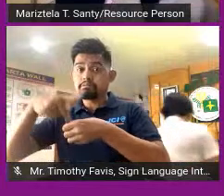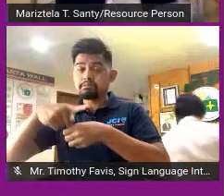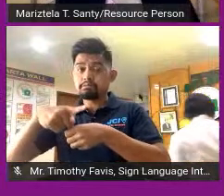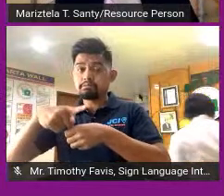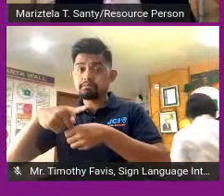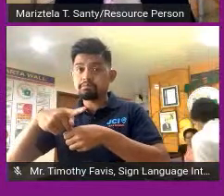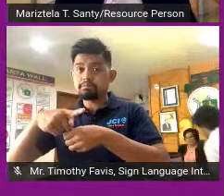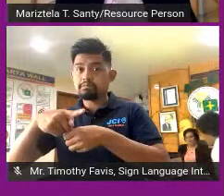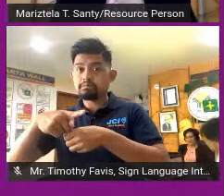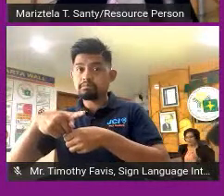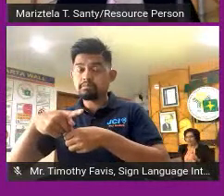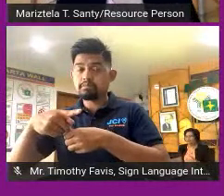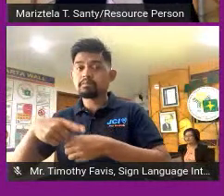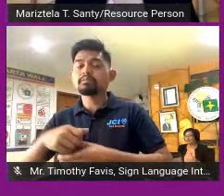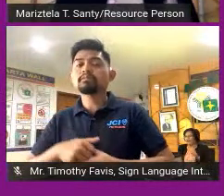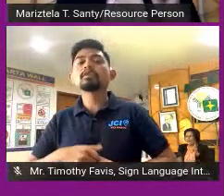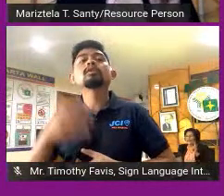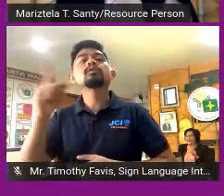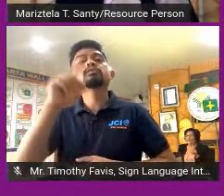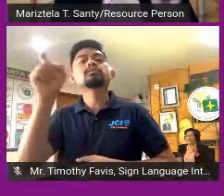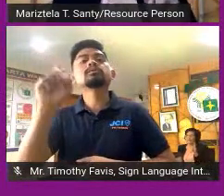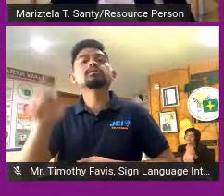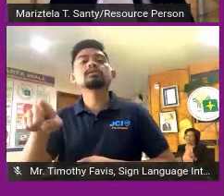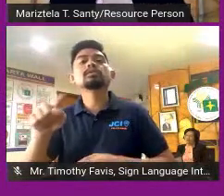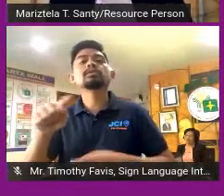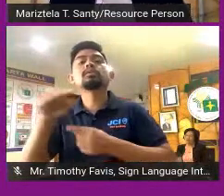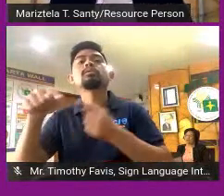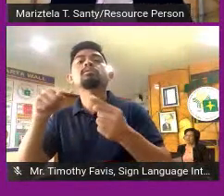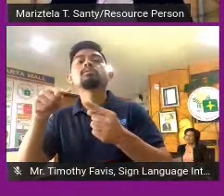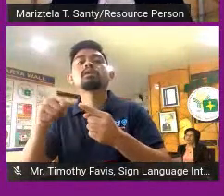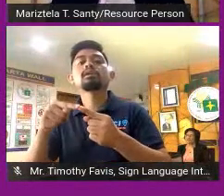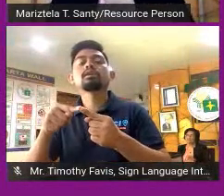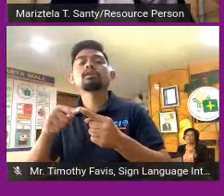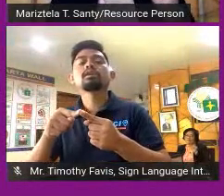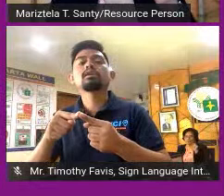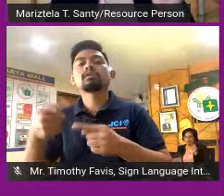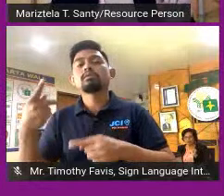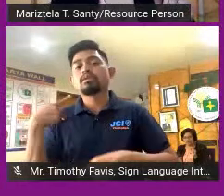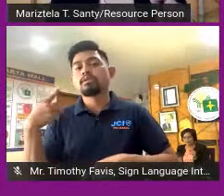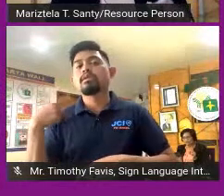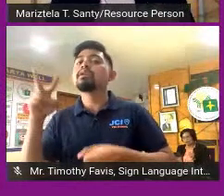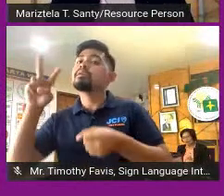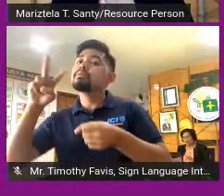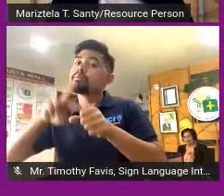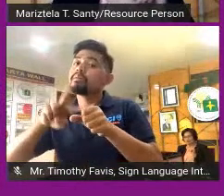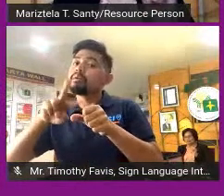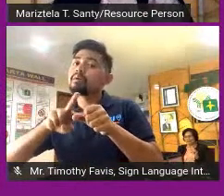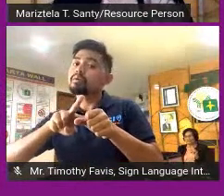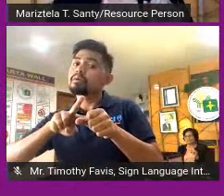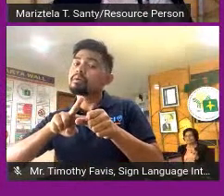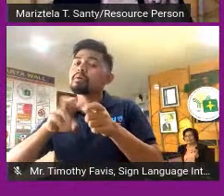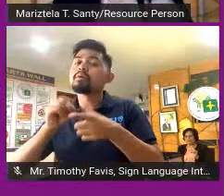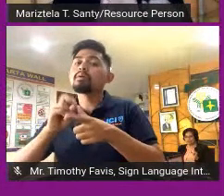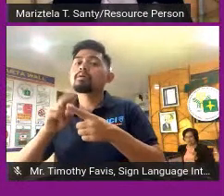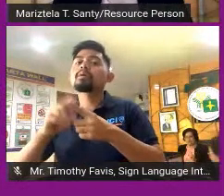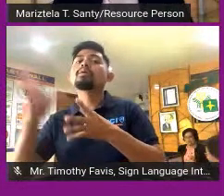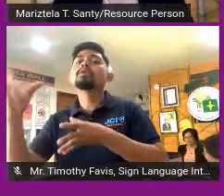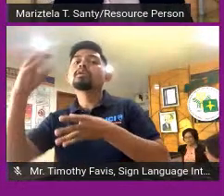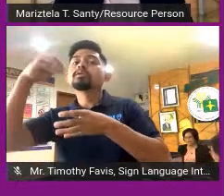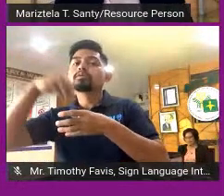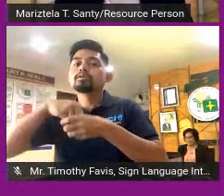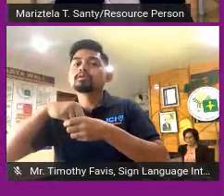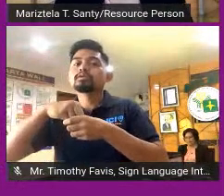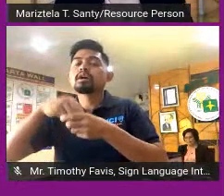Ngayon lang, question, kailan lang nagkaroon ng chance na magboto or sumali sa election